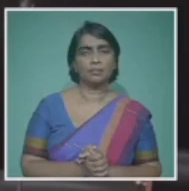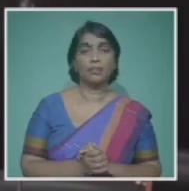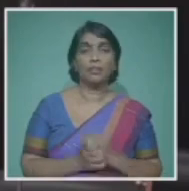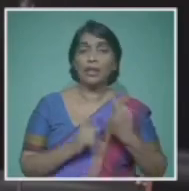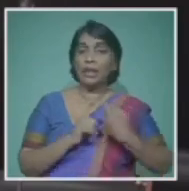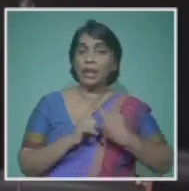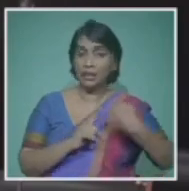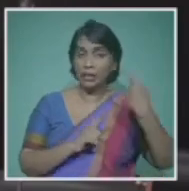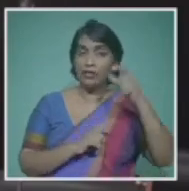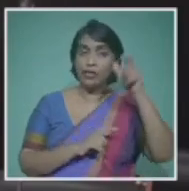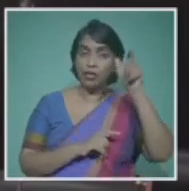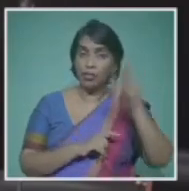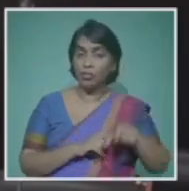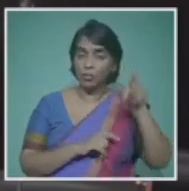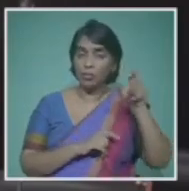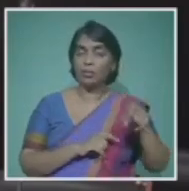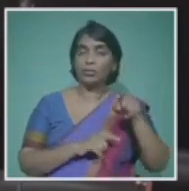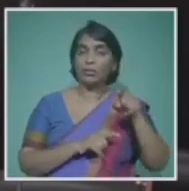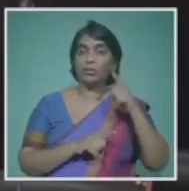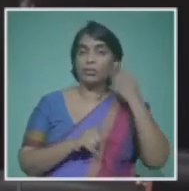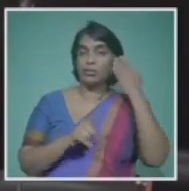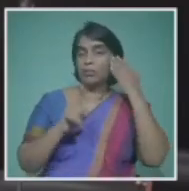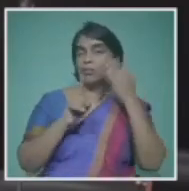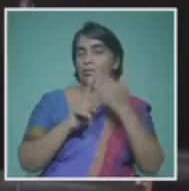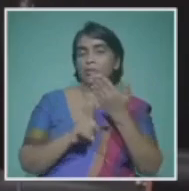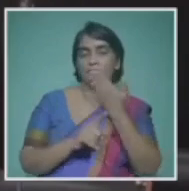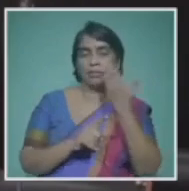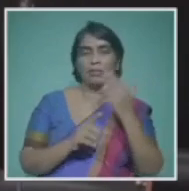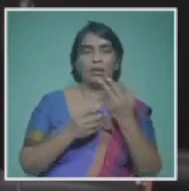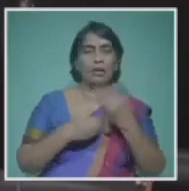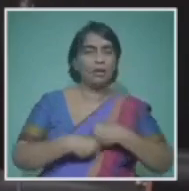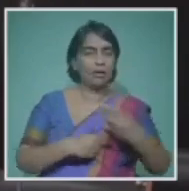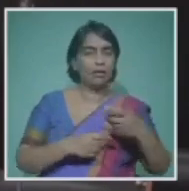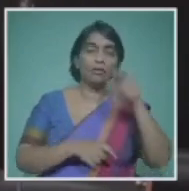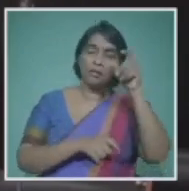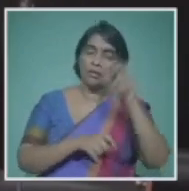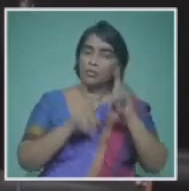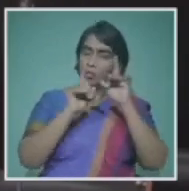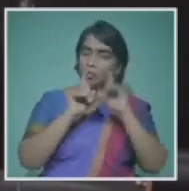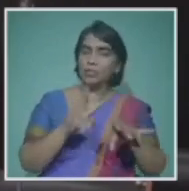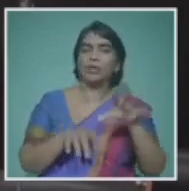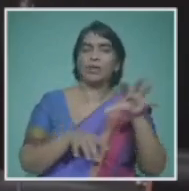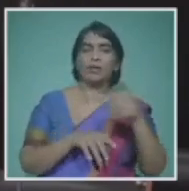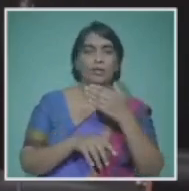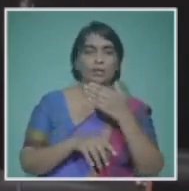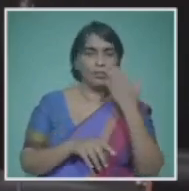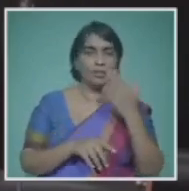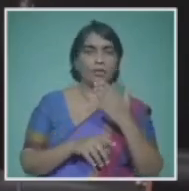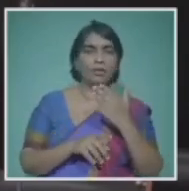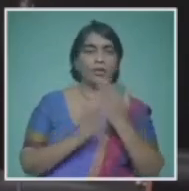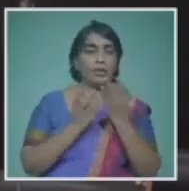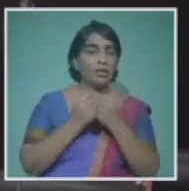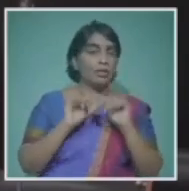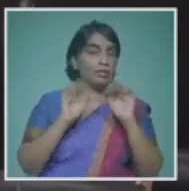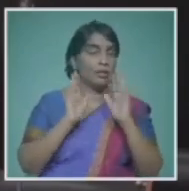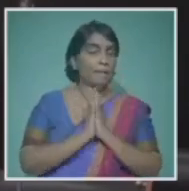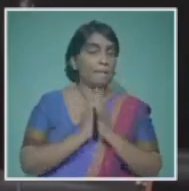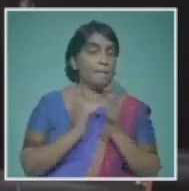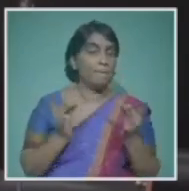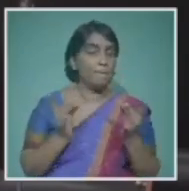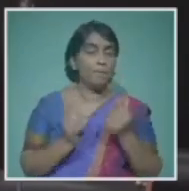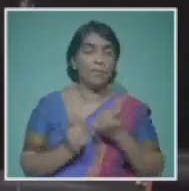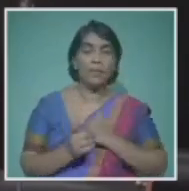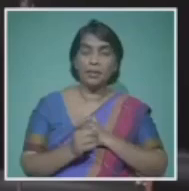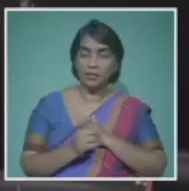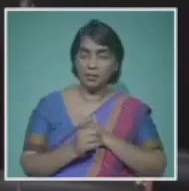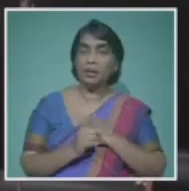වන පුද්ගලයාද ඒ කරුණවලින් දත හැකි වෙයි. පිරියන පුද්ගලයාද එසේම දත හැකි වෙයි. දශ කුසලම ධර්මයට කැමති වූ